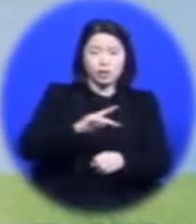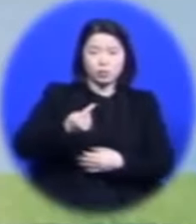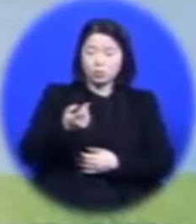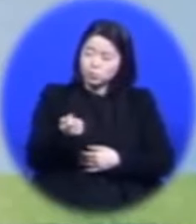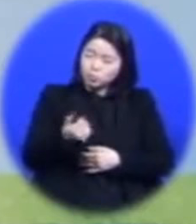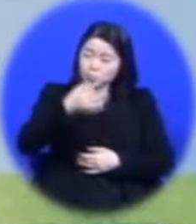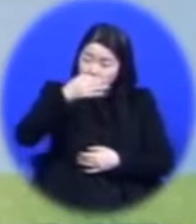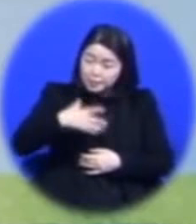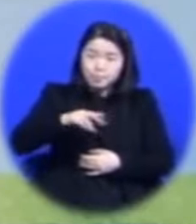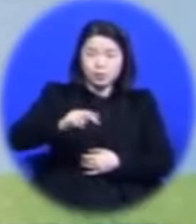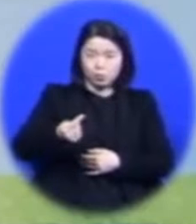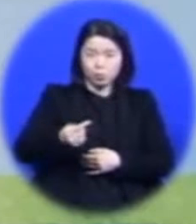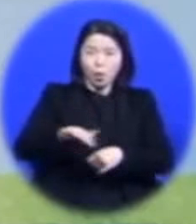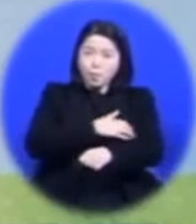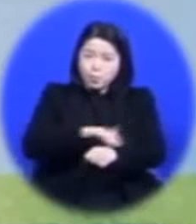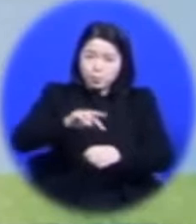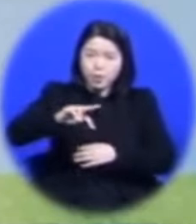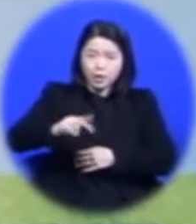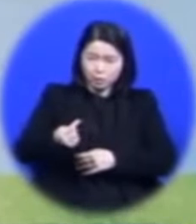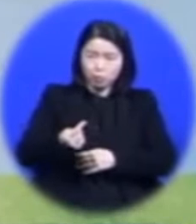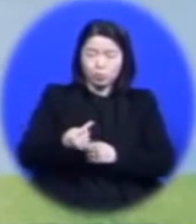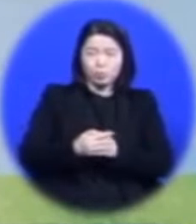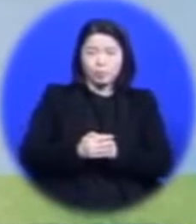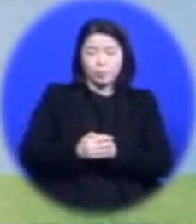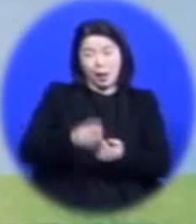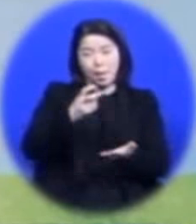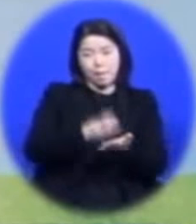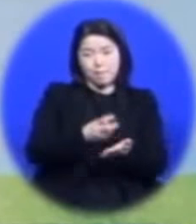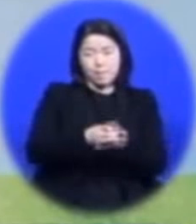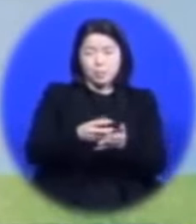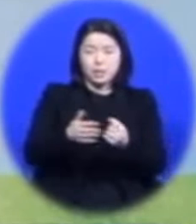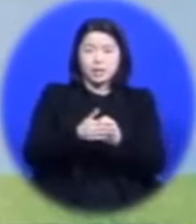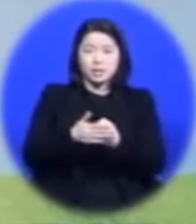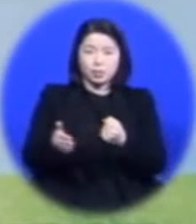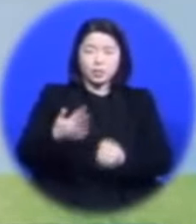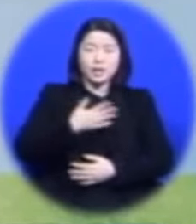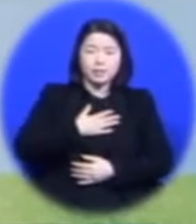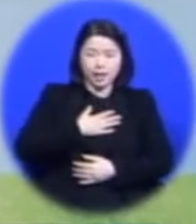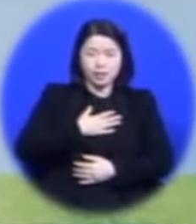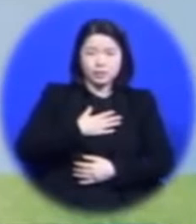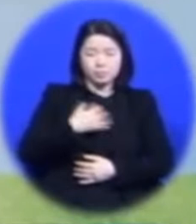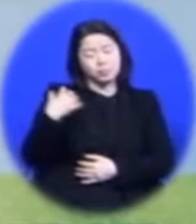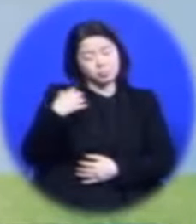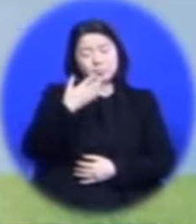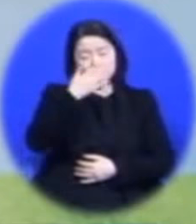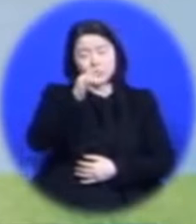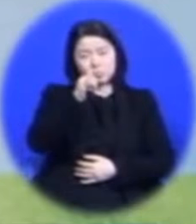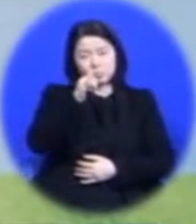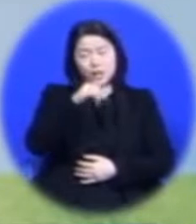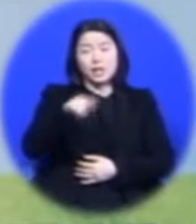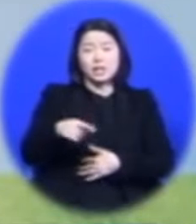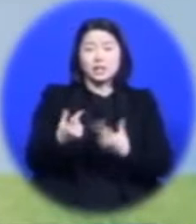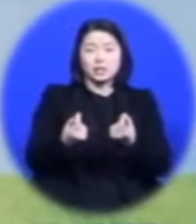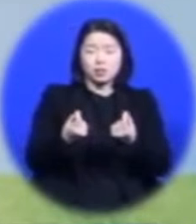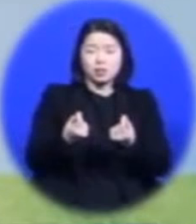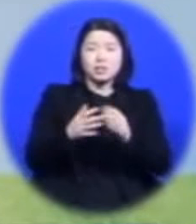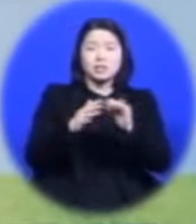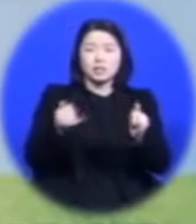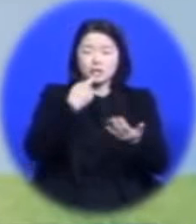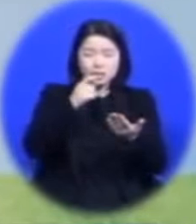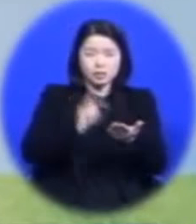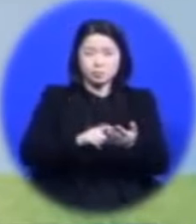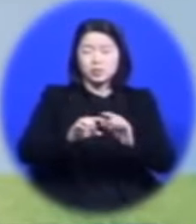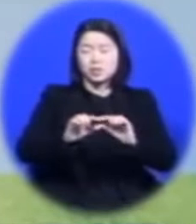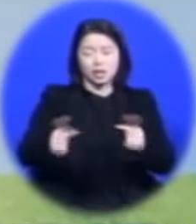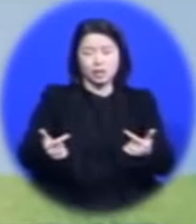힘들어도 불편해도 법이니까 나는 감수하겠습니다 이런 사람 쉽지